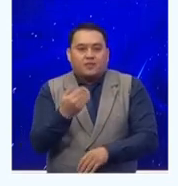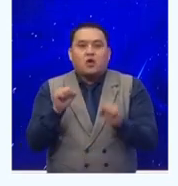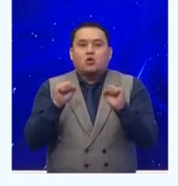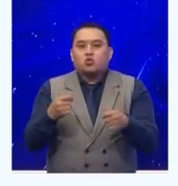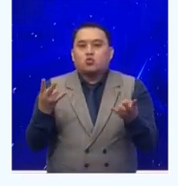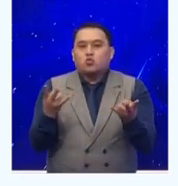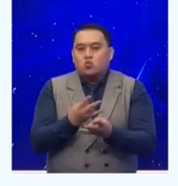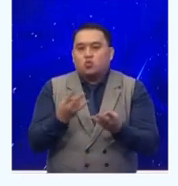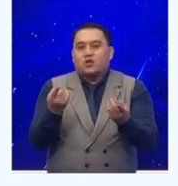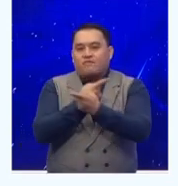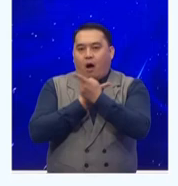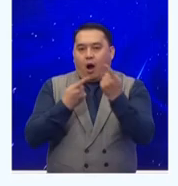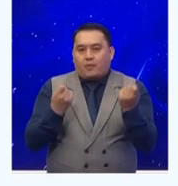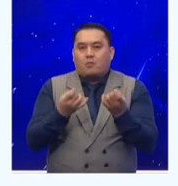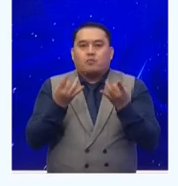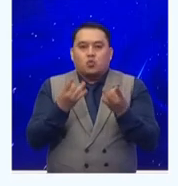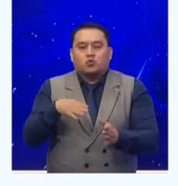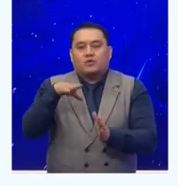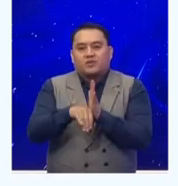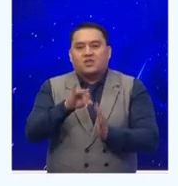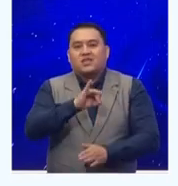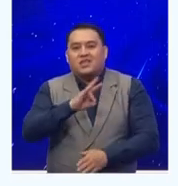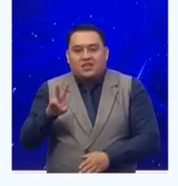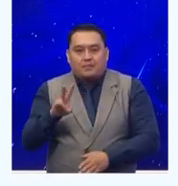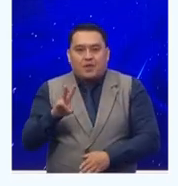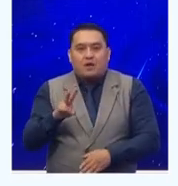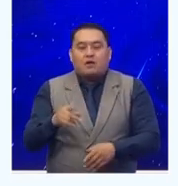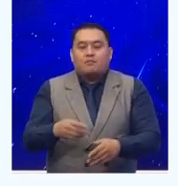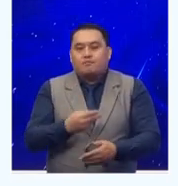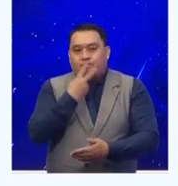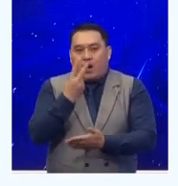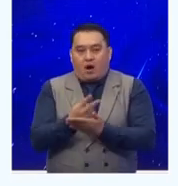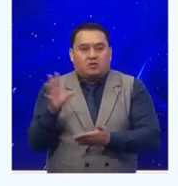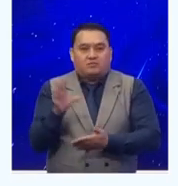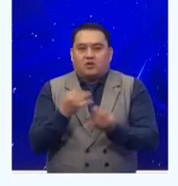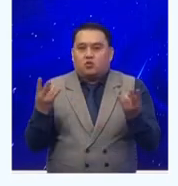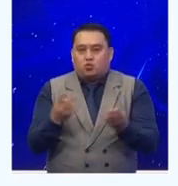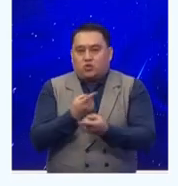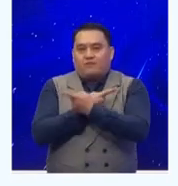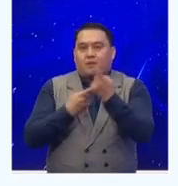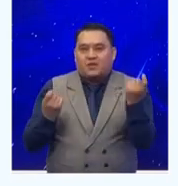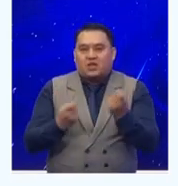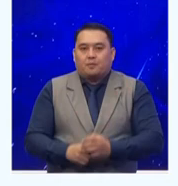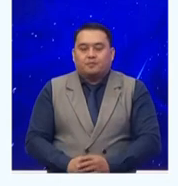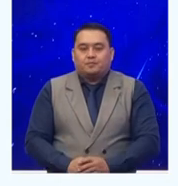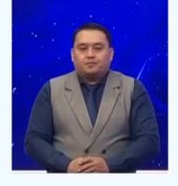jtsu.sailau.kz. Все, что для этого нужно, это просто ввести свой ИИН. И на экране появится вся необходимая информация.